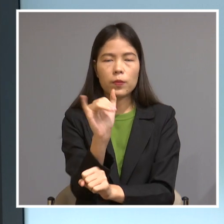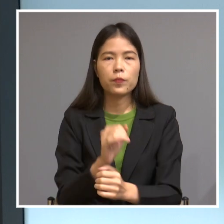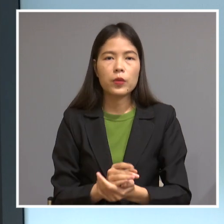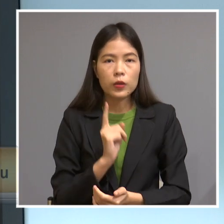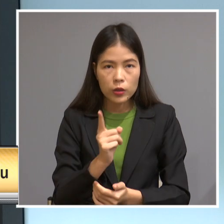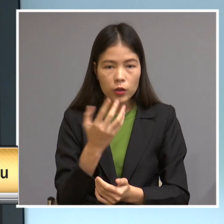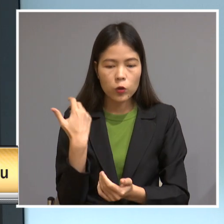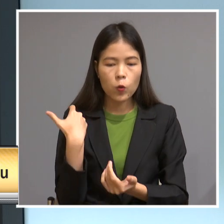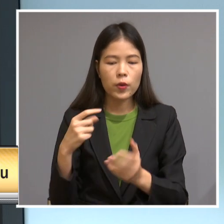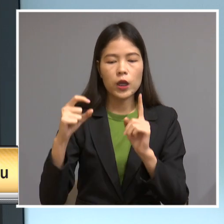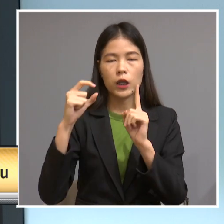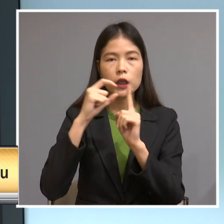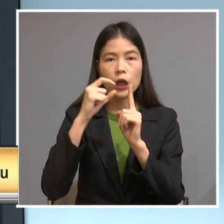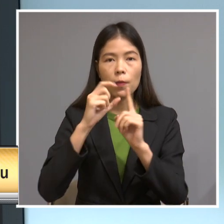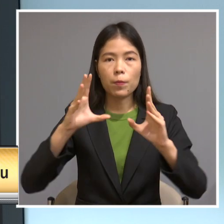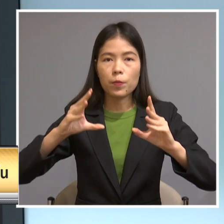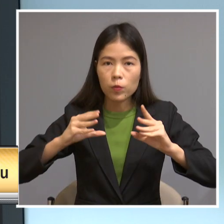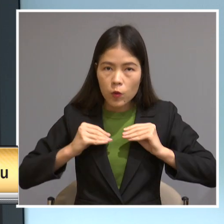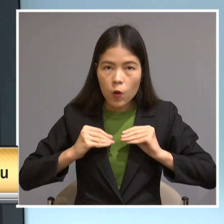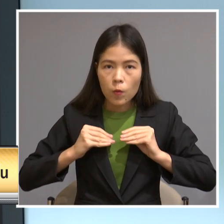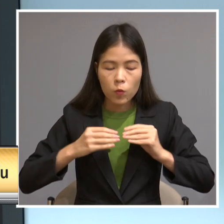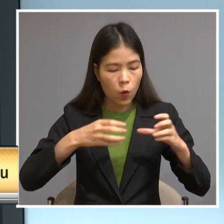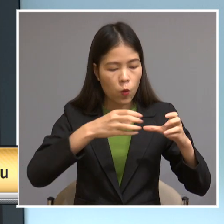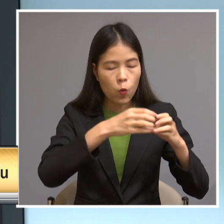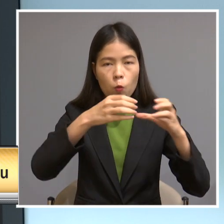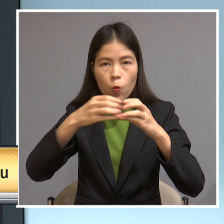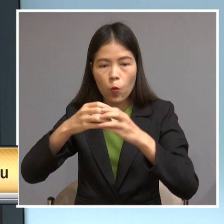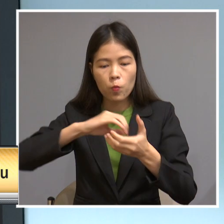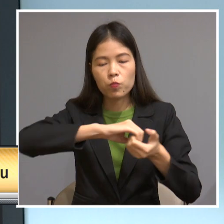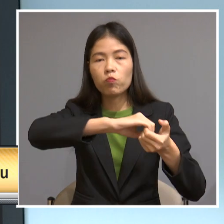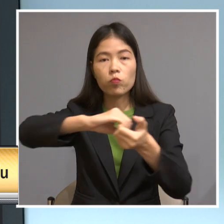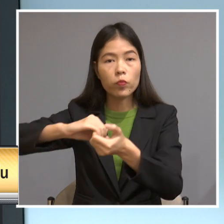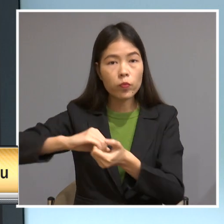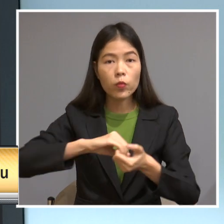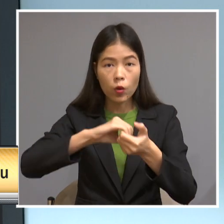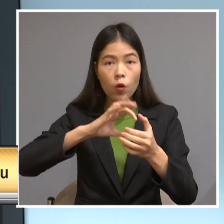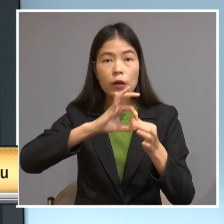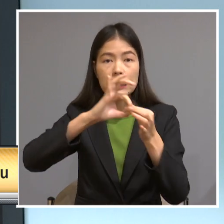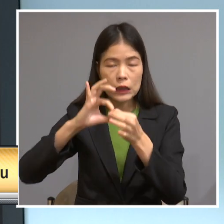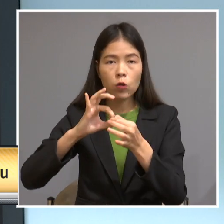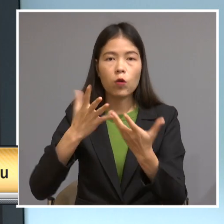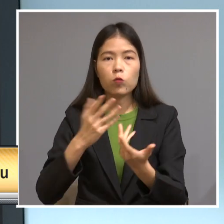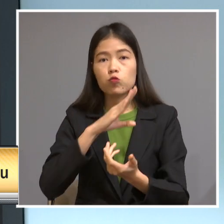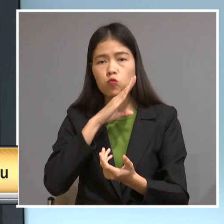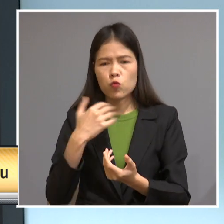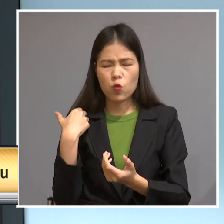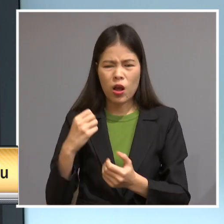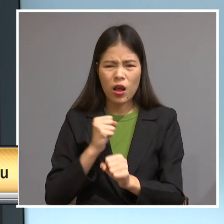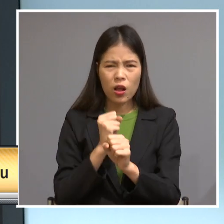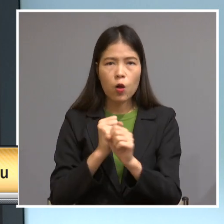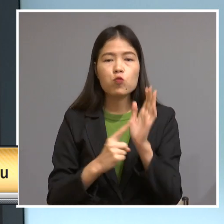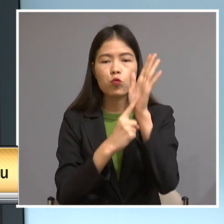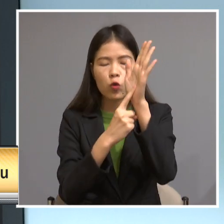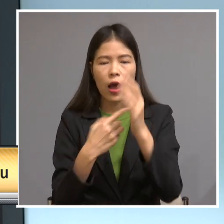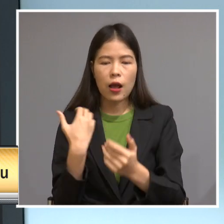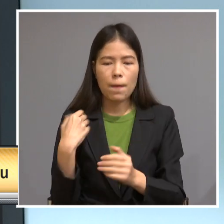มของหนวงานเหớ spinถ้าท่ไม่ทำเพราท่านทำเดินโครงการไปถ้ท่านเปิดโงงานแล้ท่านโดนทวง ท่านกตปดโงงานเป็ต